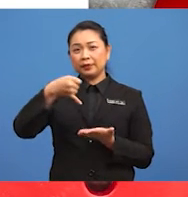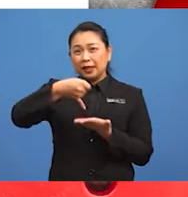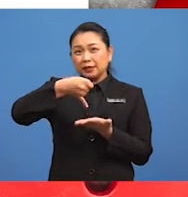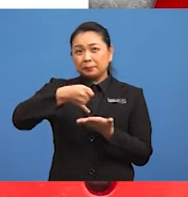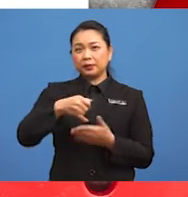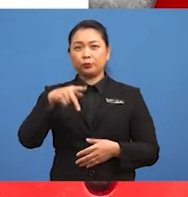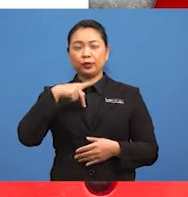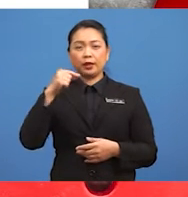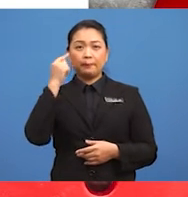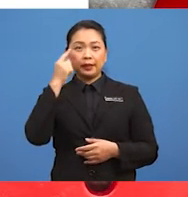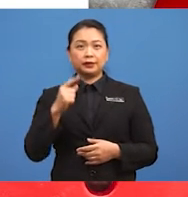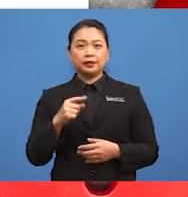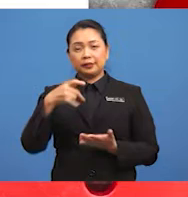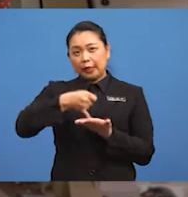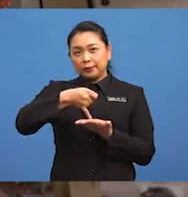dan tajam.